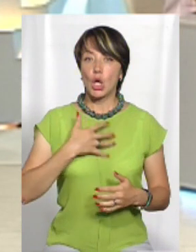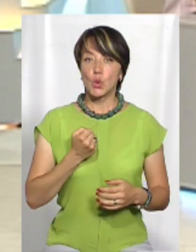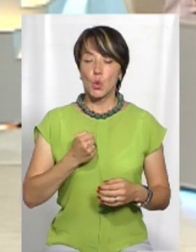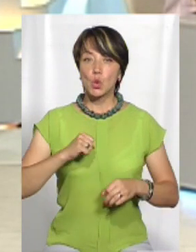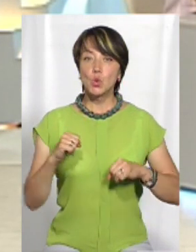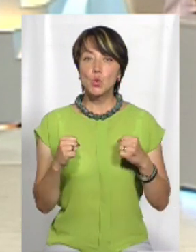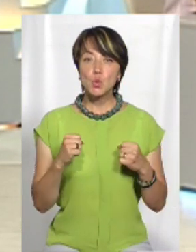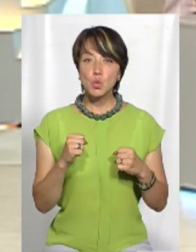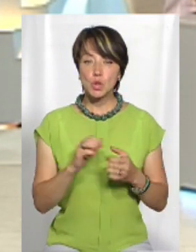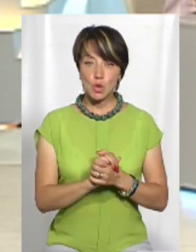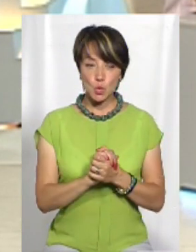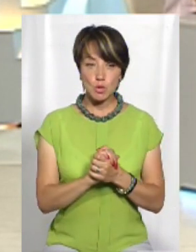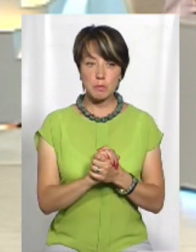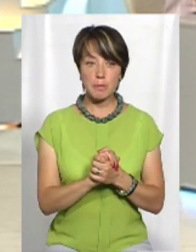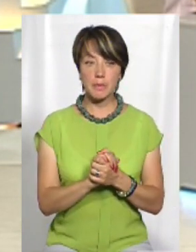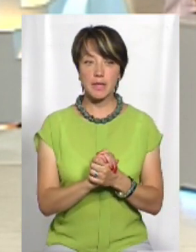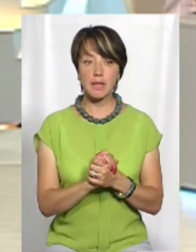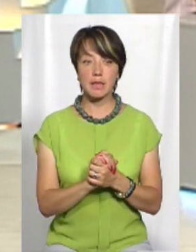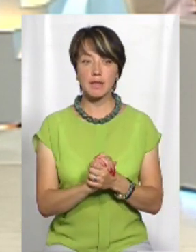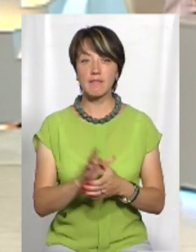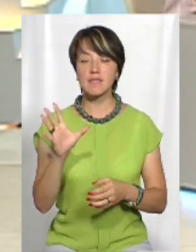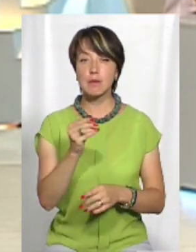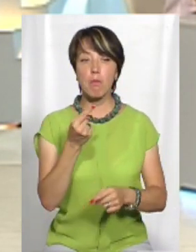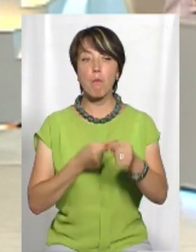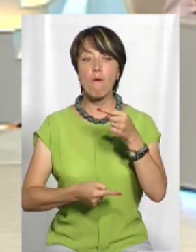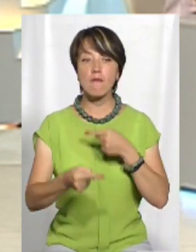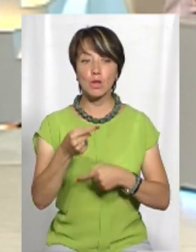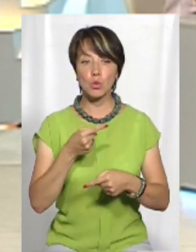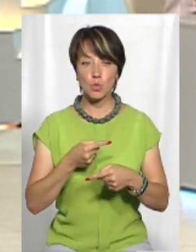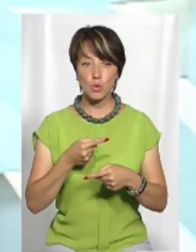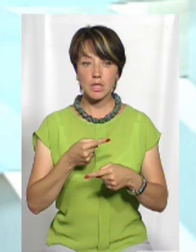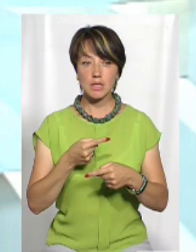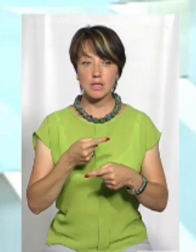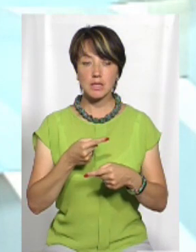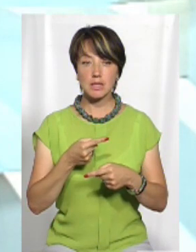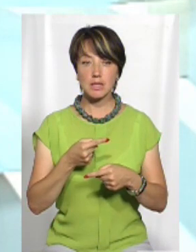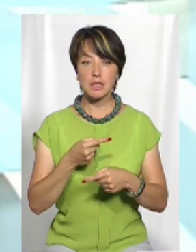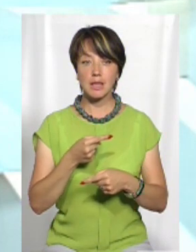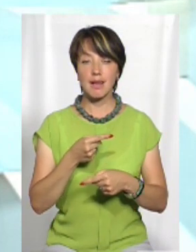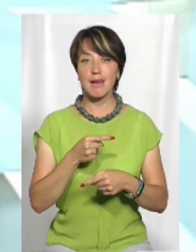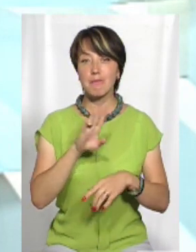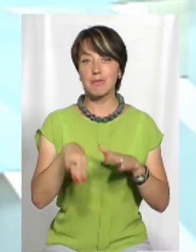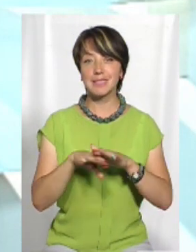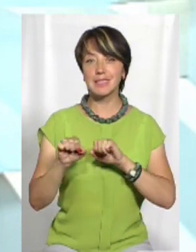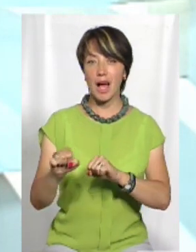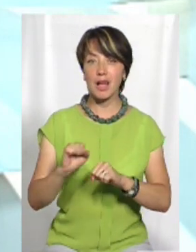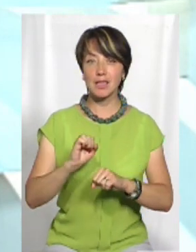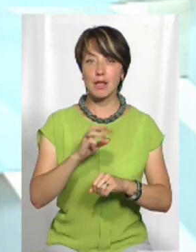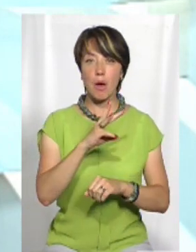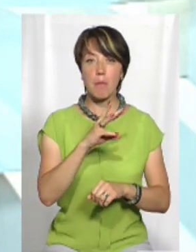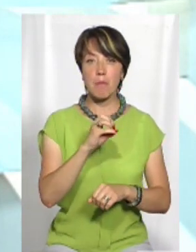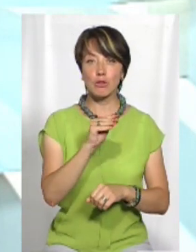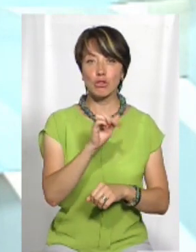дружби, дух того, що всі повернулися під захисток Меджибіжської фортеці, де дуже